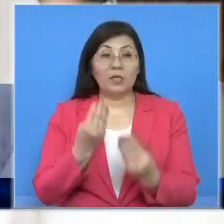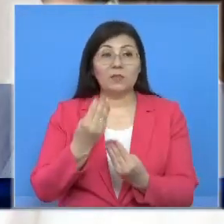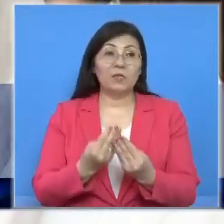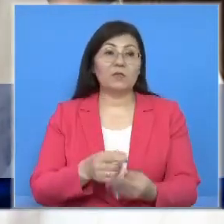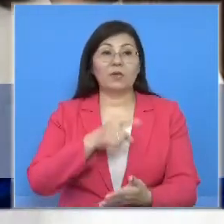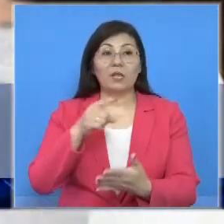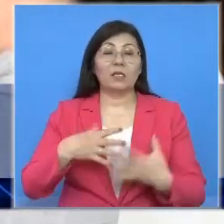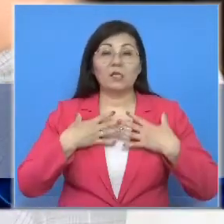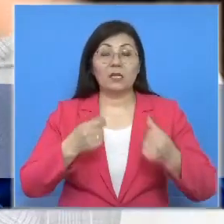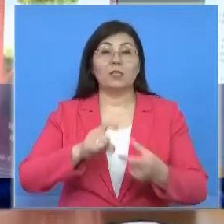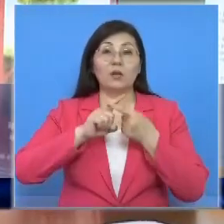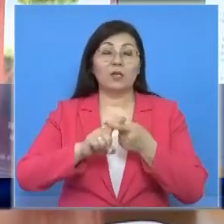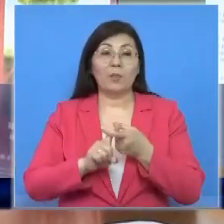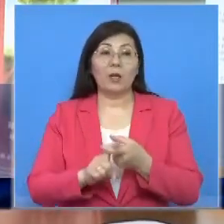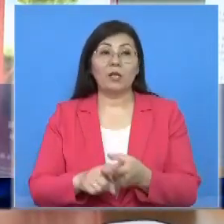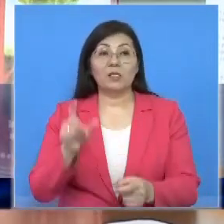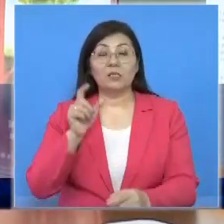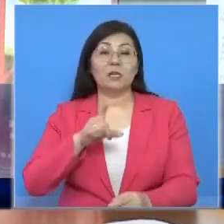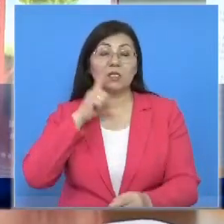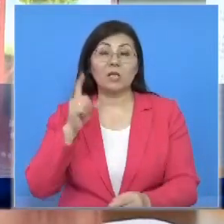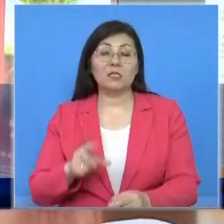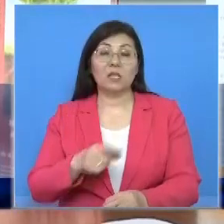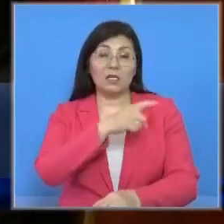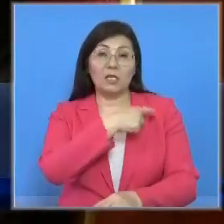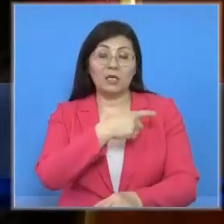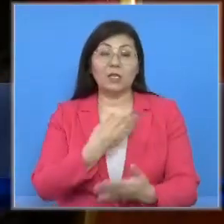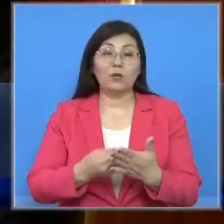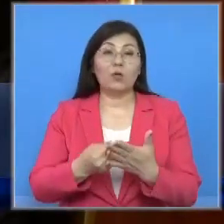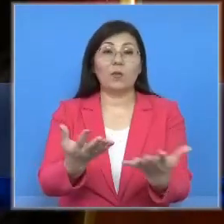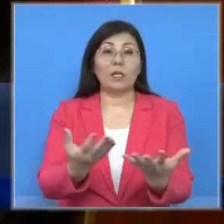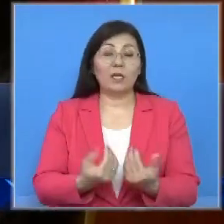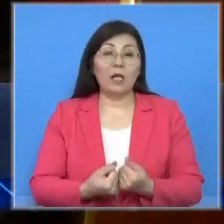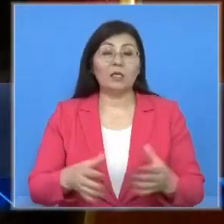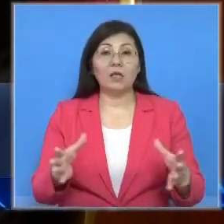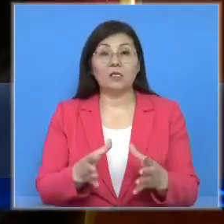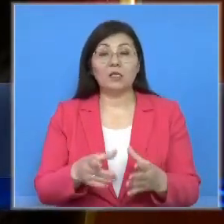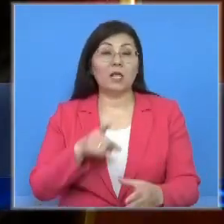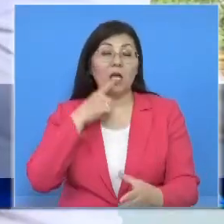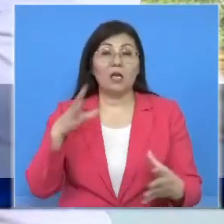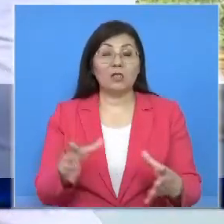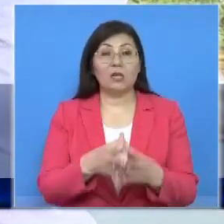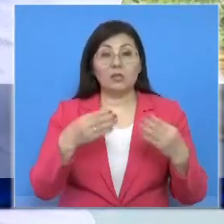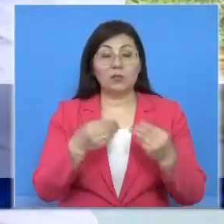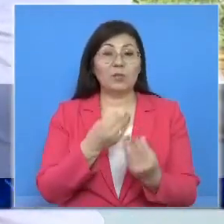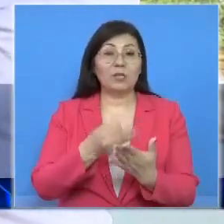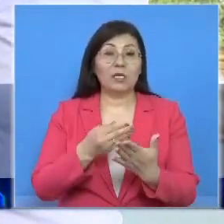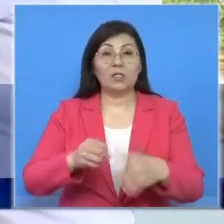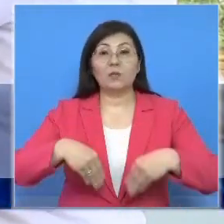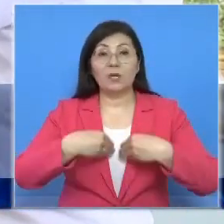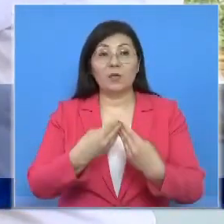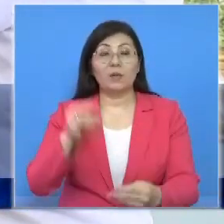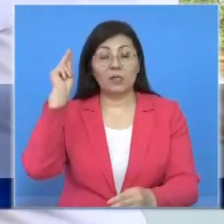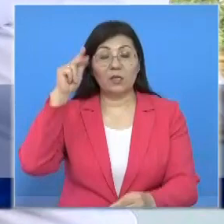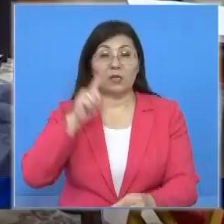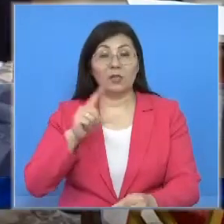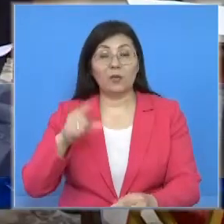сауалымен келген жастар дәрігерлер көмегіне жүгінді. Шаңырақ шаттығын сақтау жолдарын сұраған жас отбасыларға кәсіби кеңес берілді. Ал студенттерге